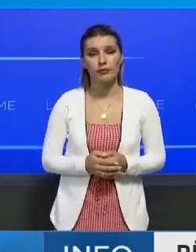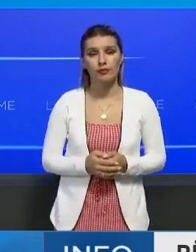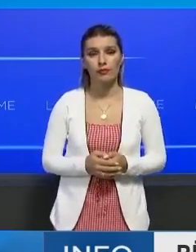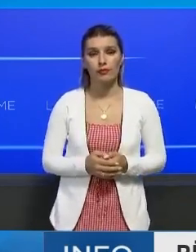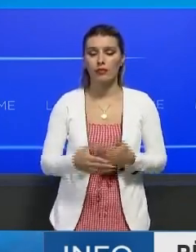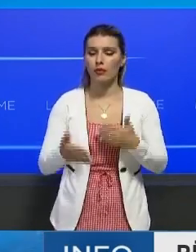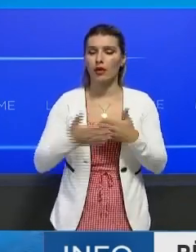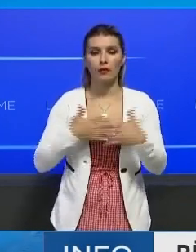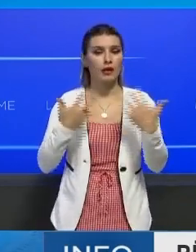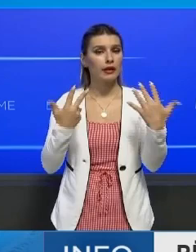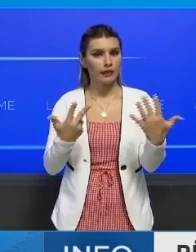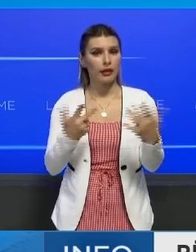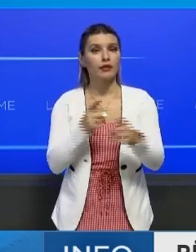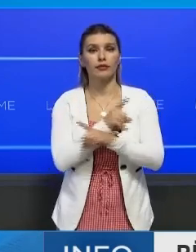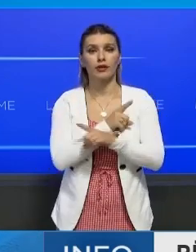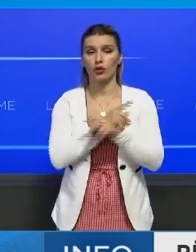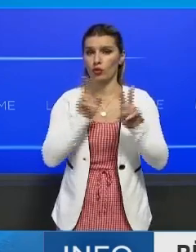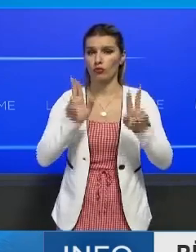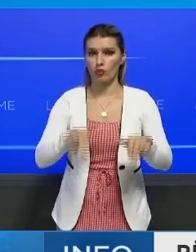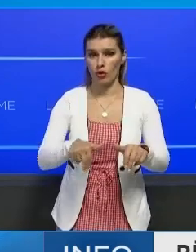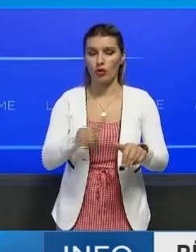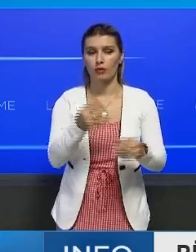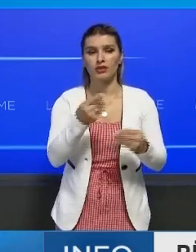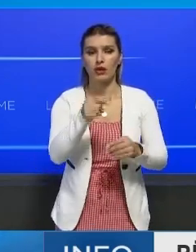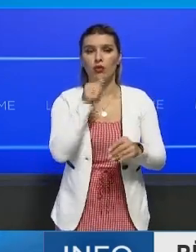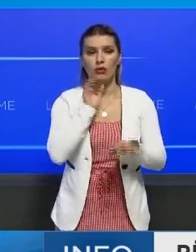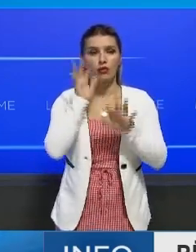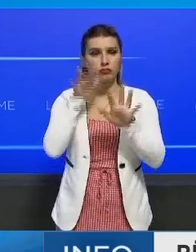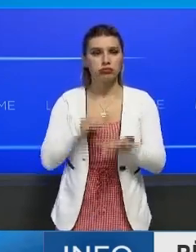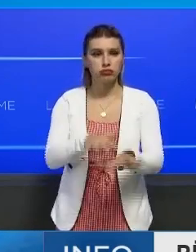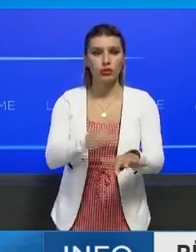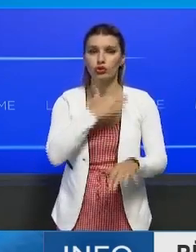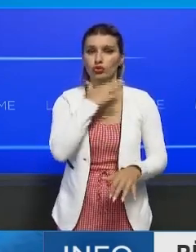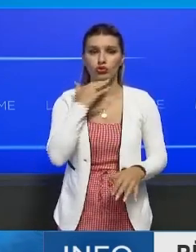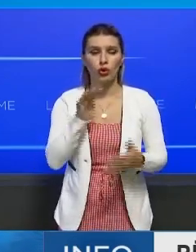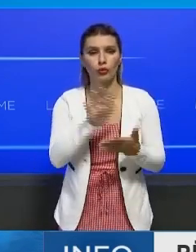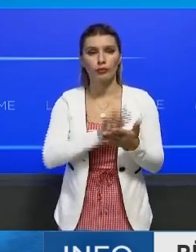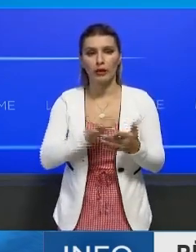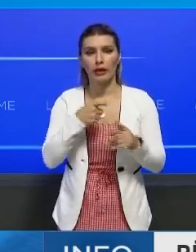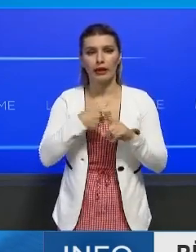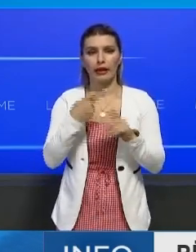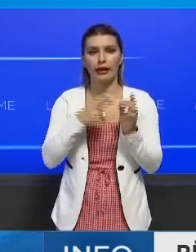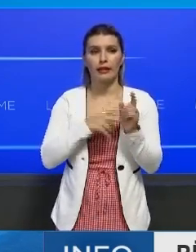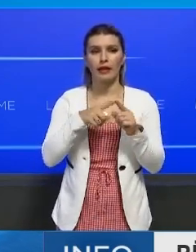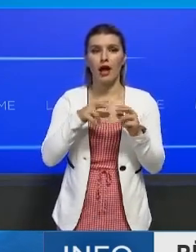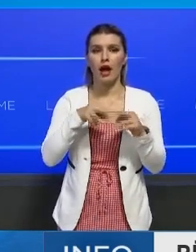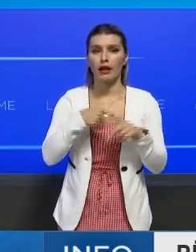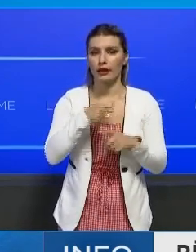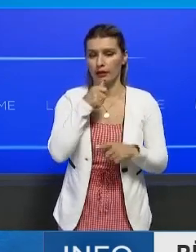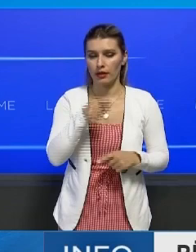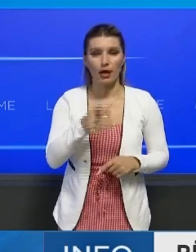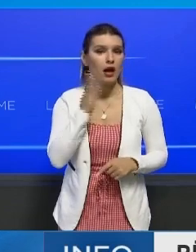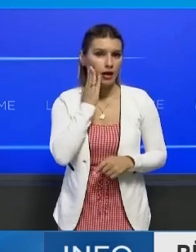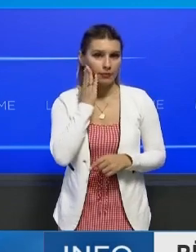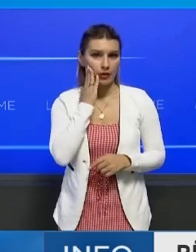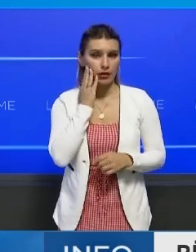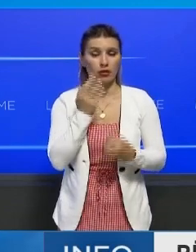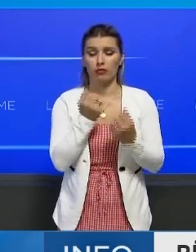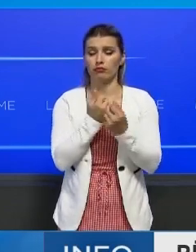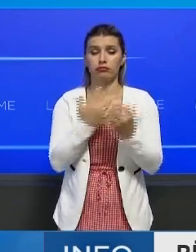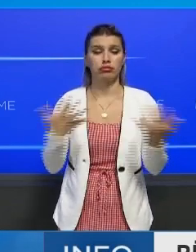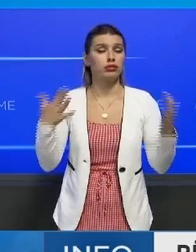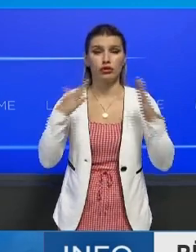Të paktën 8 persona kanë humbur jetën nga përmbytjet që preken pjesën lindore të shtetit Kentucky në Sheba. Qindra shtëpi